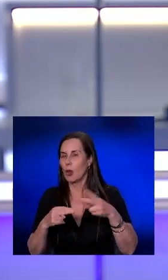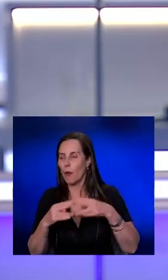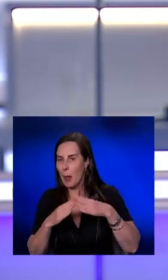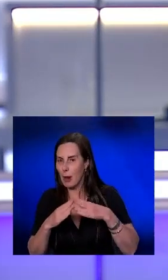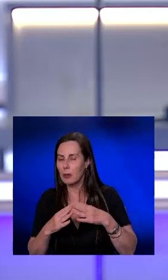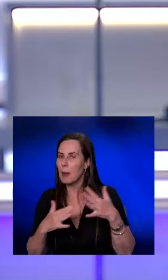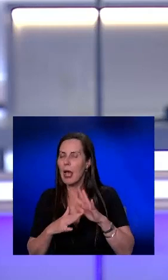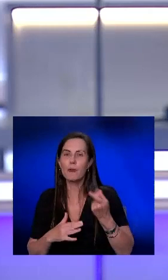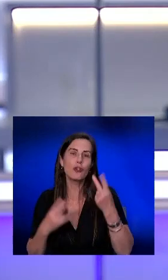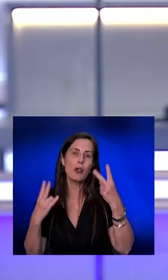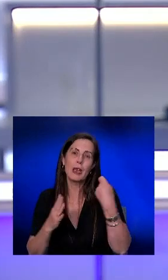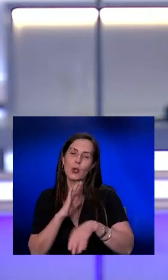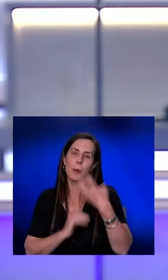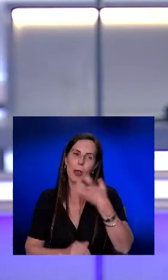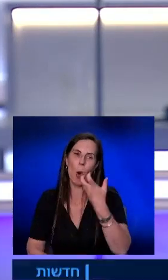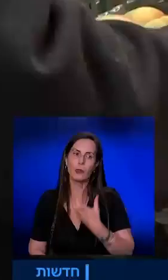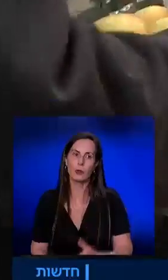ובדקה איפה הכי משתלם לקנות.